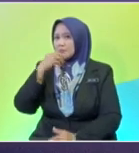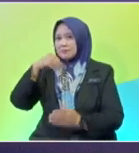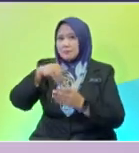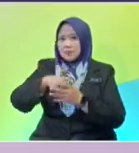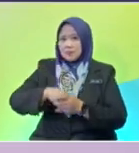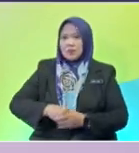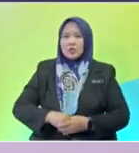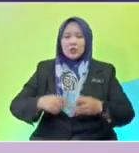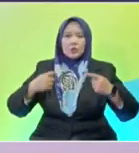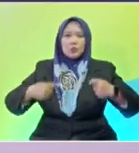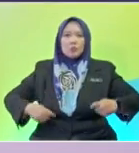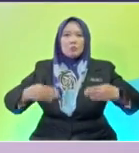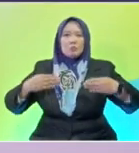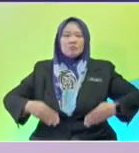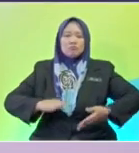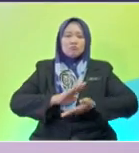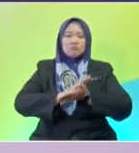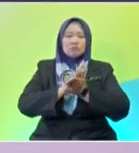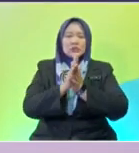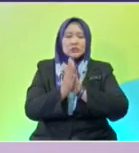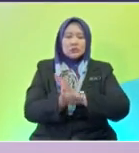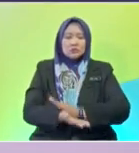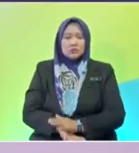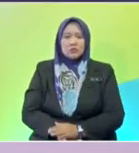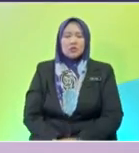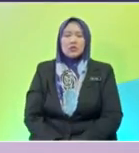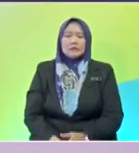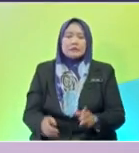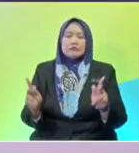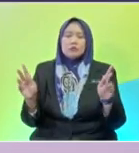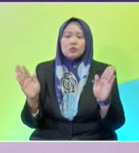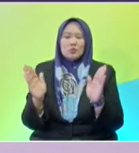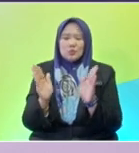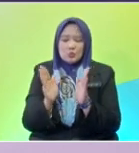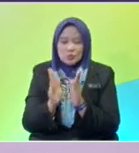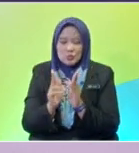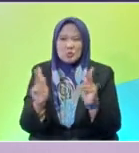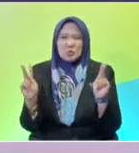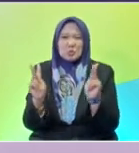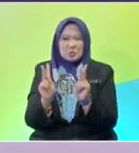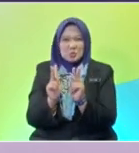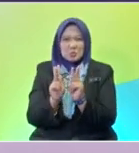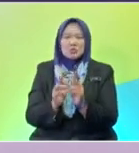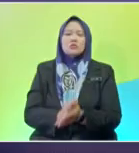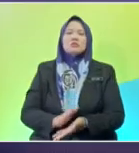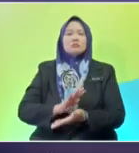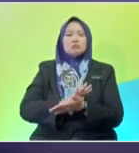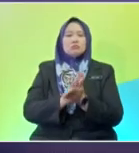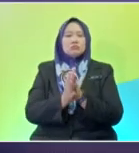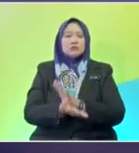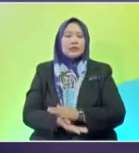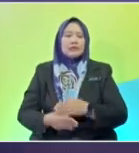jadi terlampau kurus kita jadi penat Oke iyalah dia